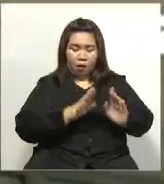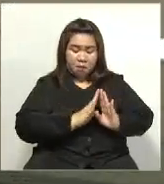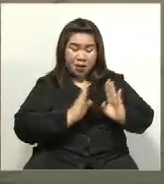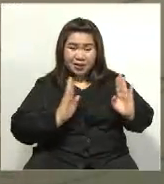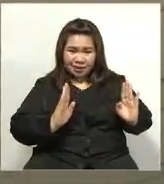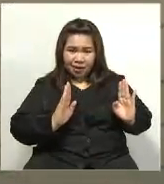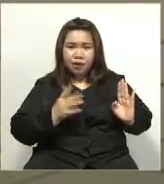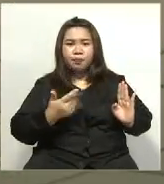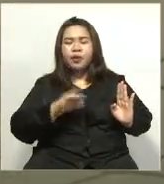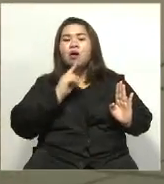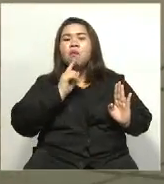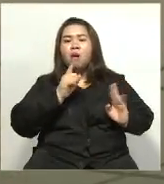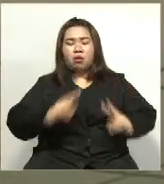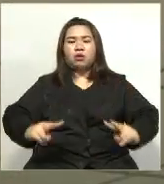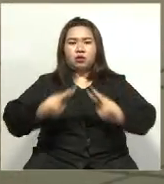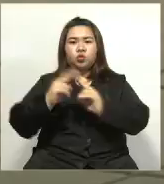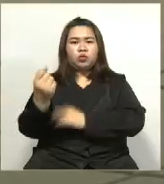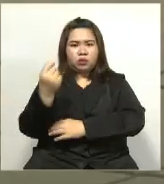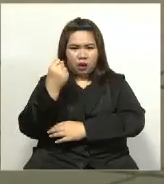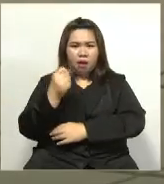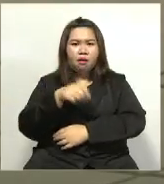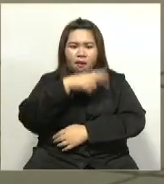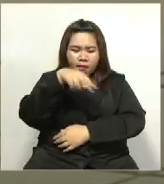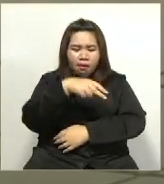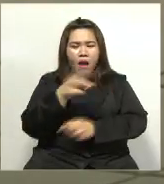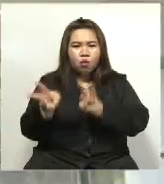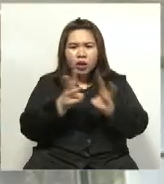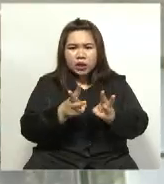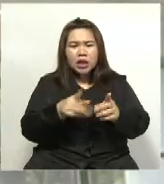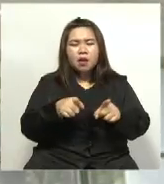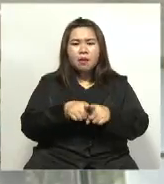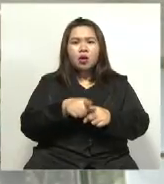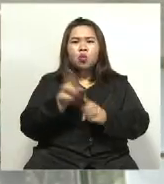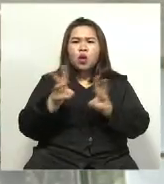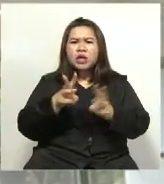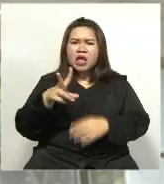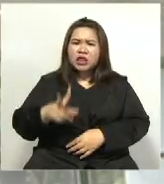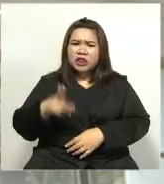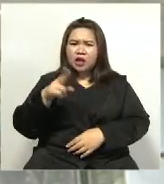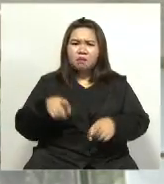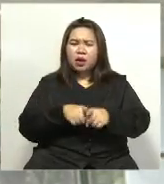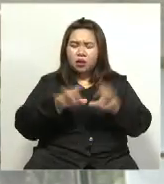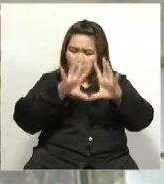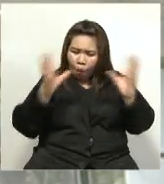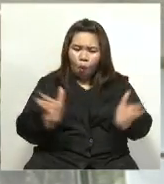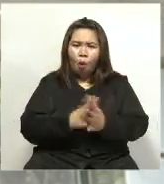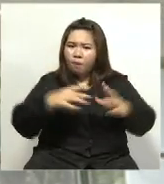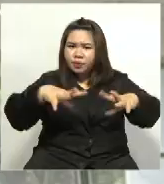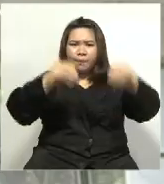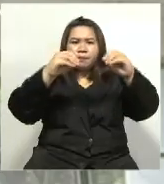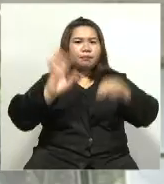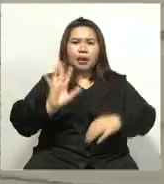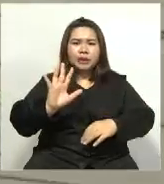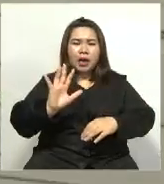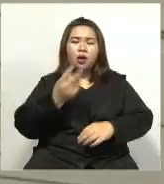การสั่งข้อสั่งการนะครับไปยังกระทรวงพลังงานว่าหาวิธีการตัดกระแสไฟฟ้านั้นขอให้ตัดเป็นโซนๆไปนะครับและมีการ